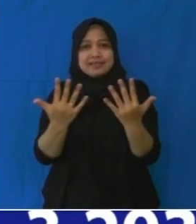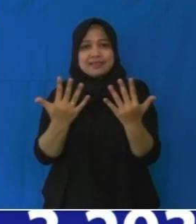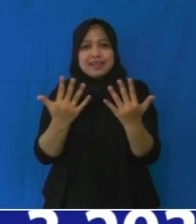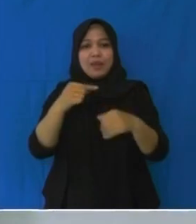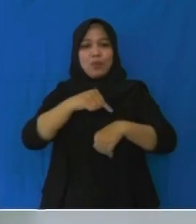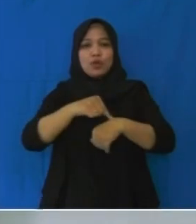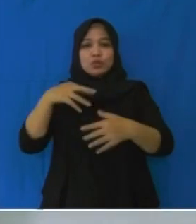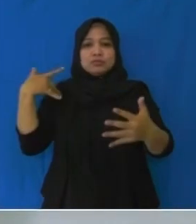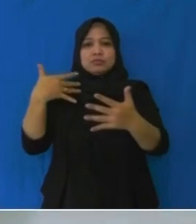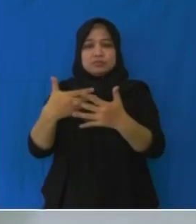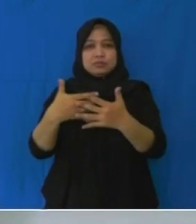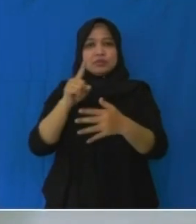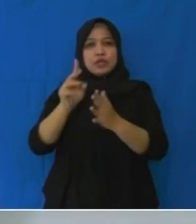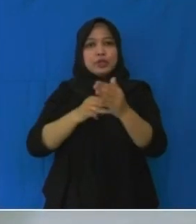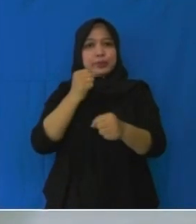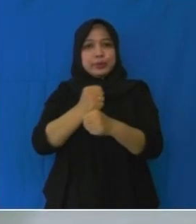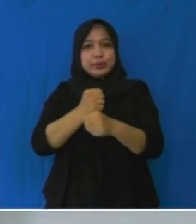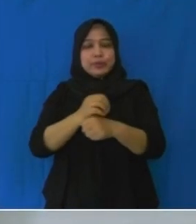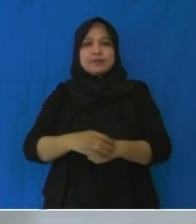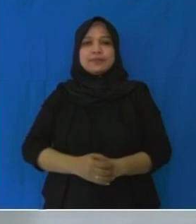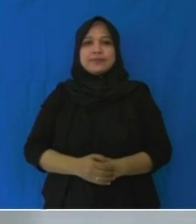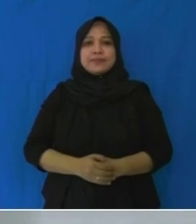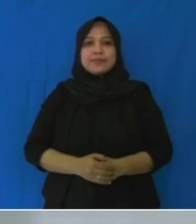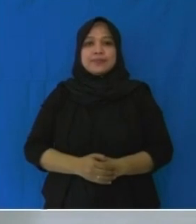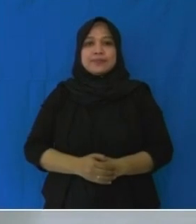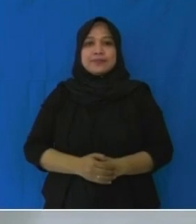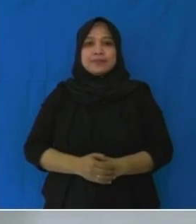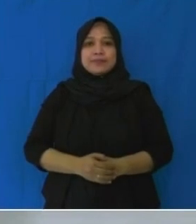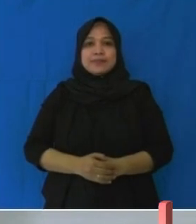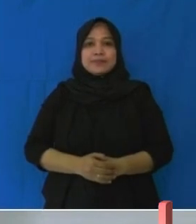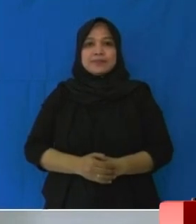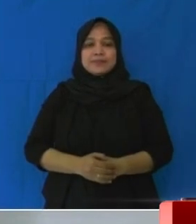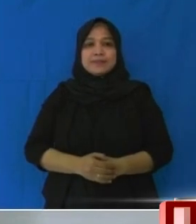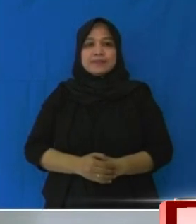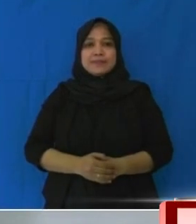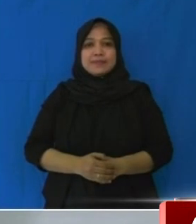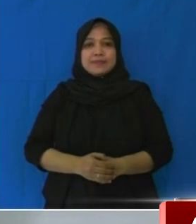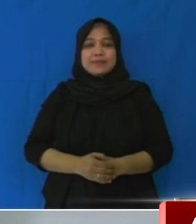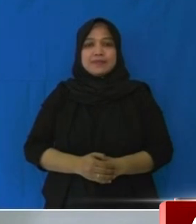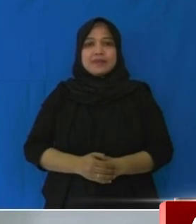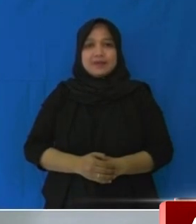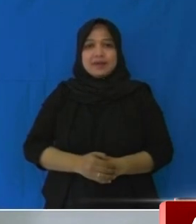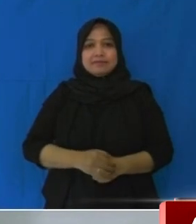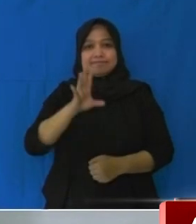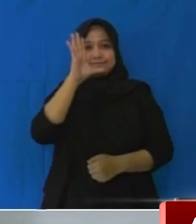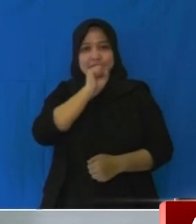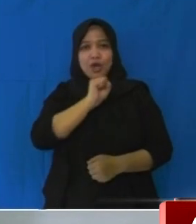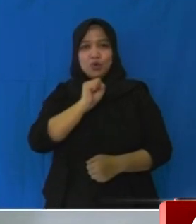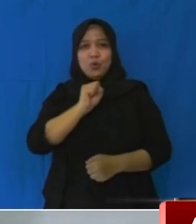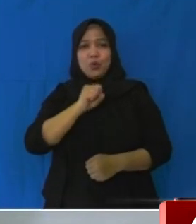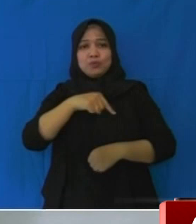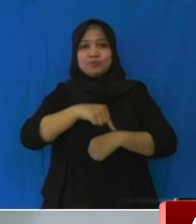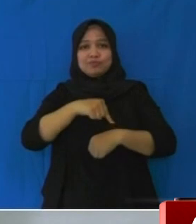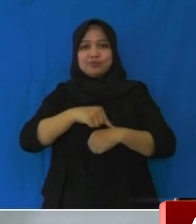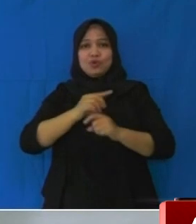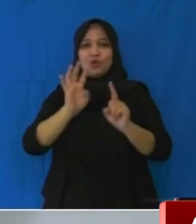lalu karena kita tahu meskipun masa inkubasi terpanjangnya adalah 14 hari Namun